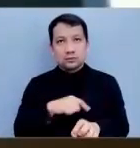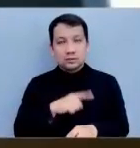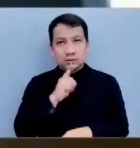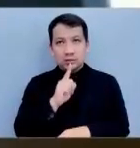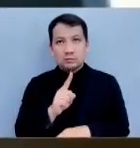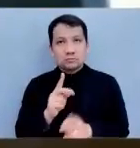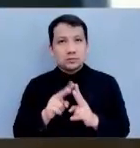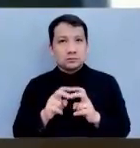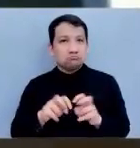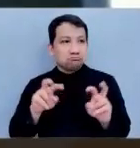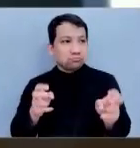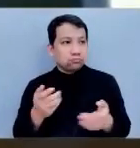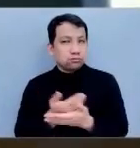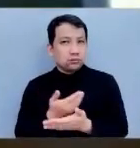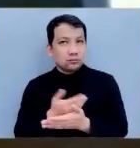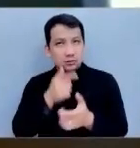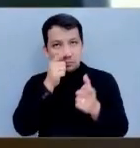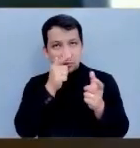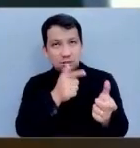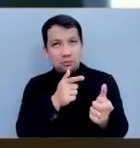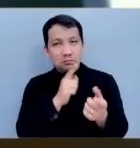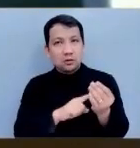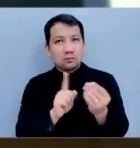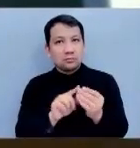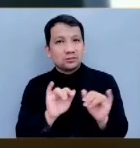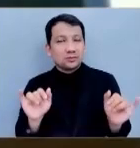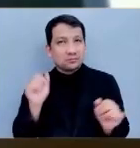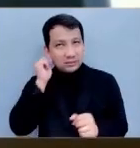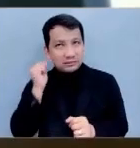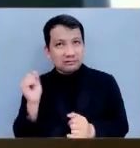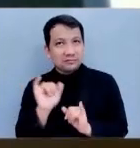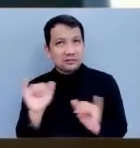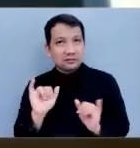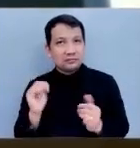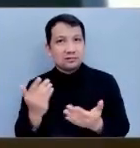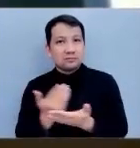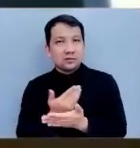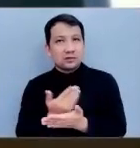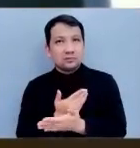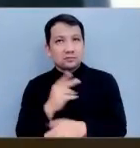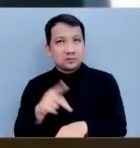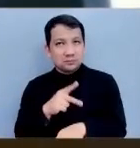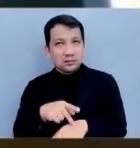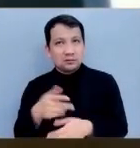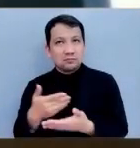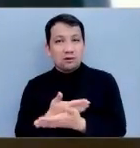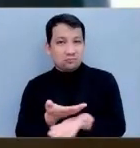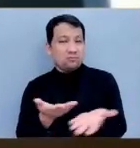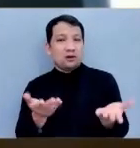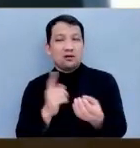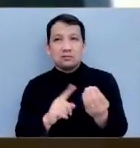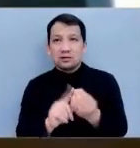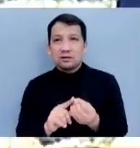even in terms of look and, di ba, sound, Bagong Pilipinas, Bagong Lipunan, di ba?